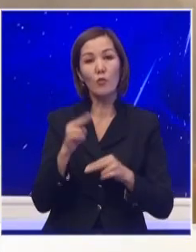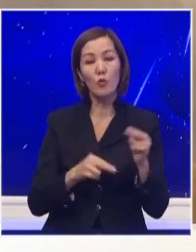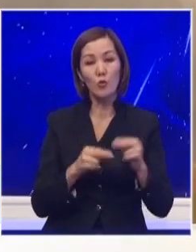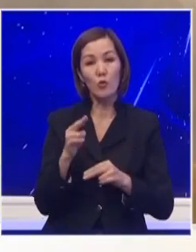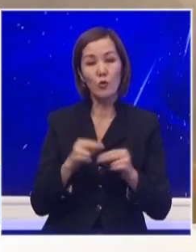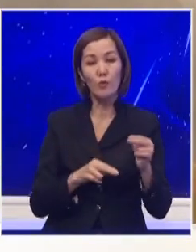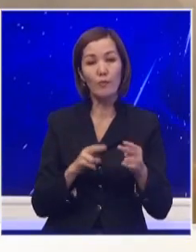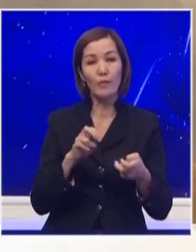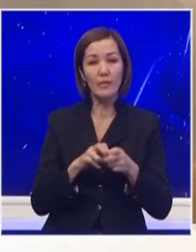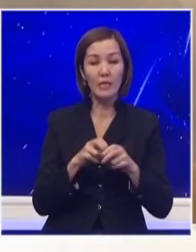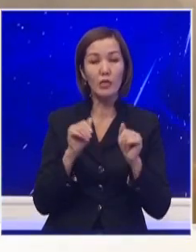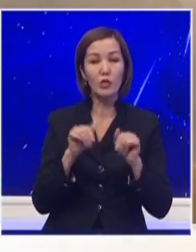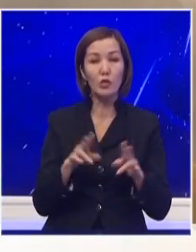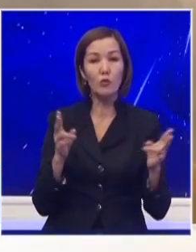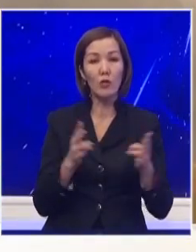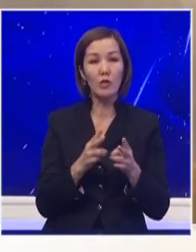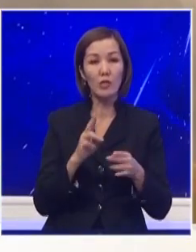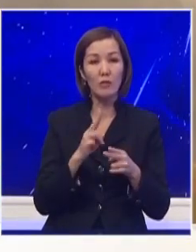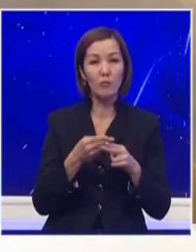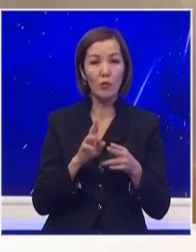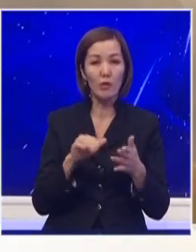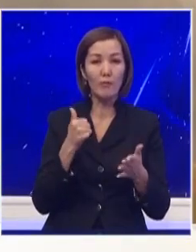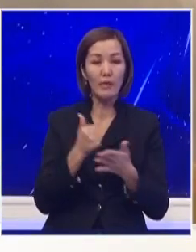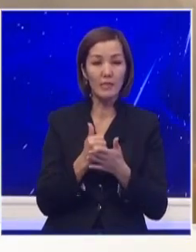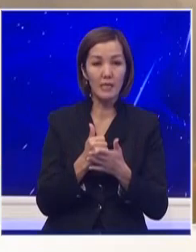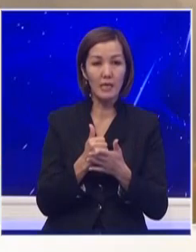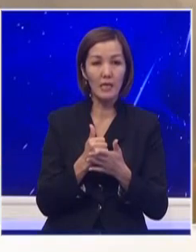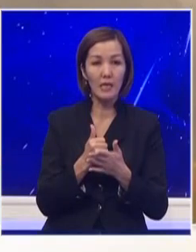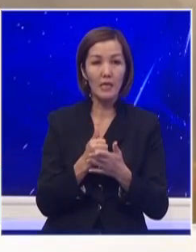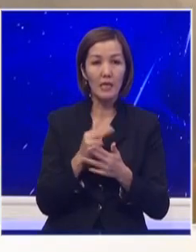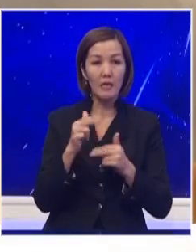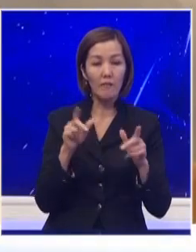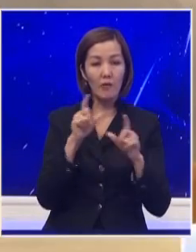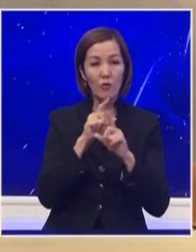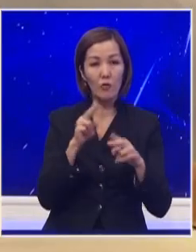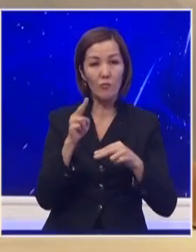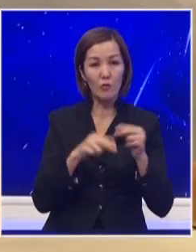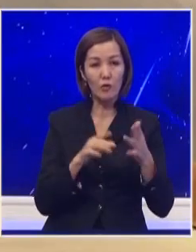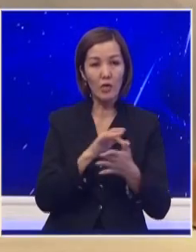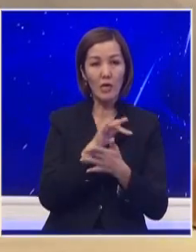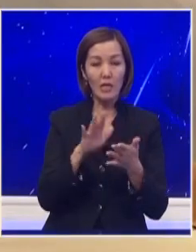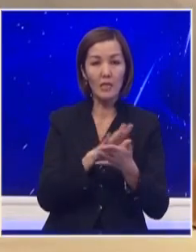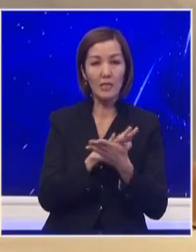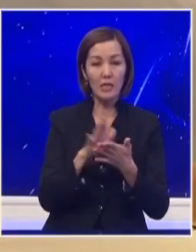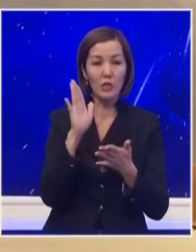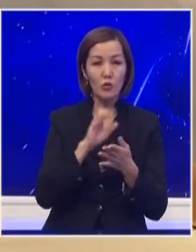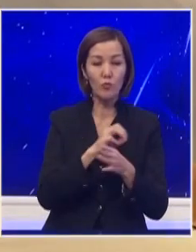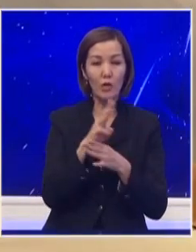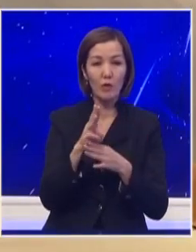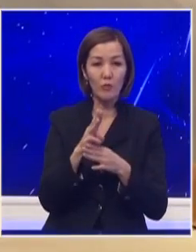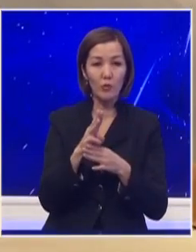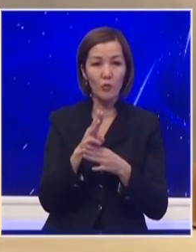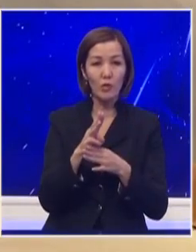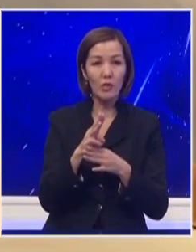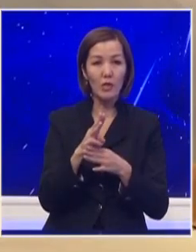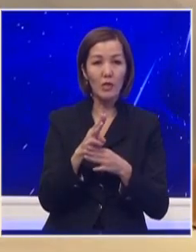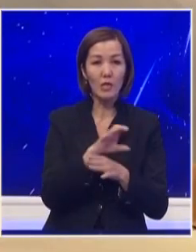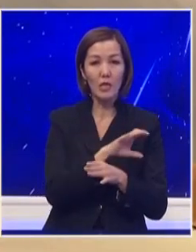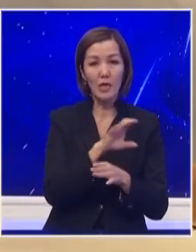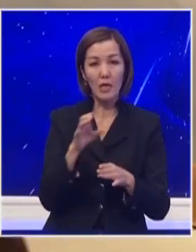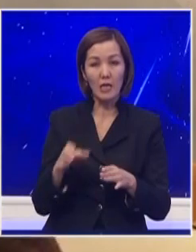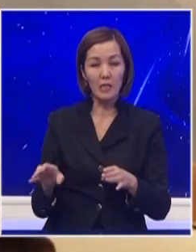близость источников электроэнергии. Біріншіден бұл электр энергиясының жақындығы, бұл су электр станциясы, сонымен қатар